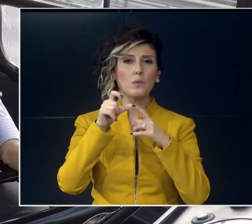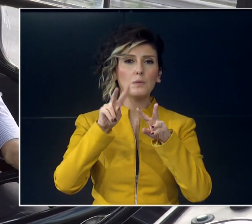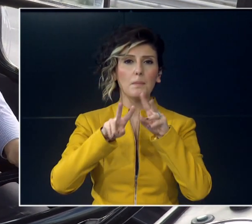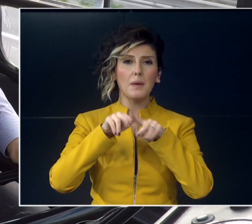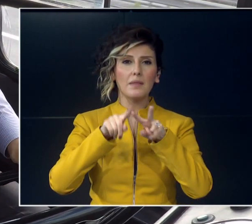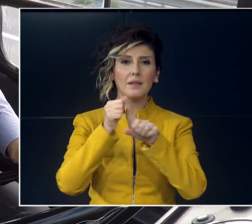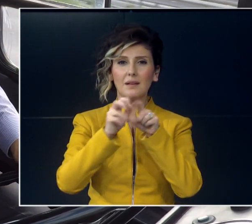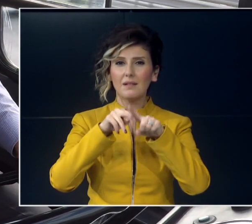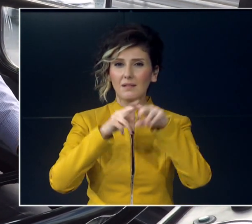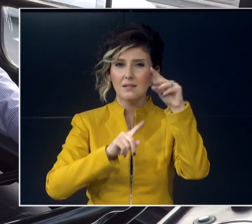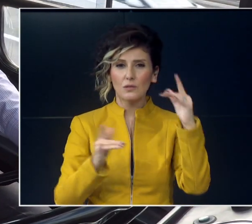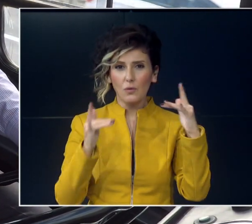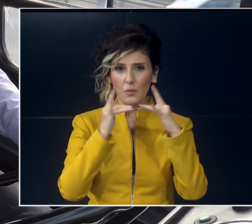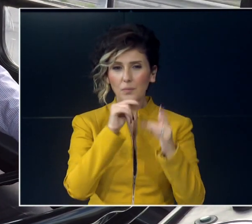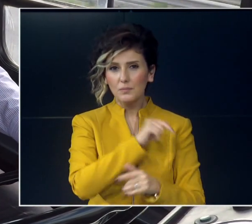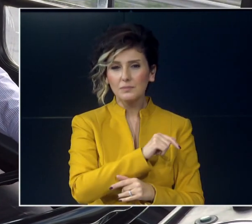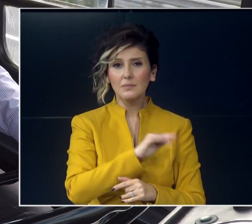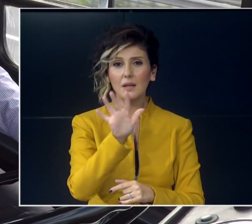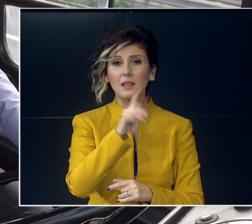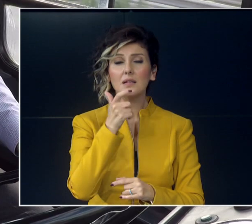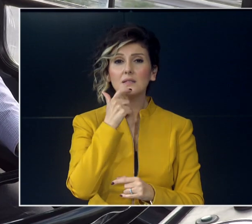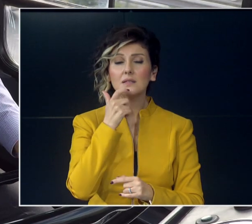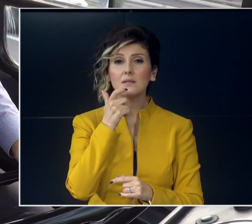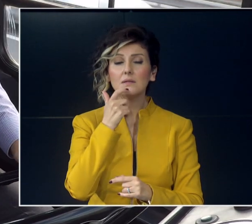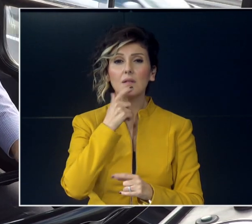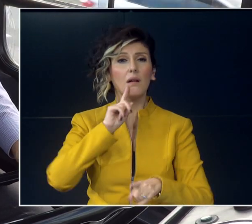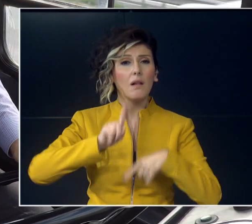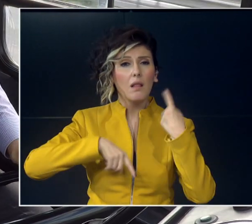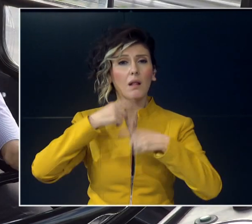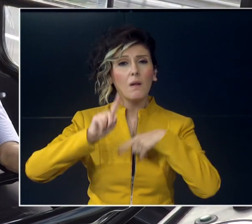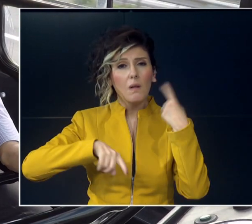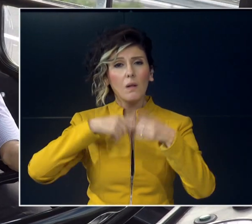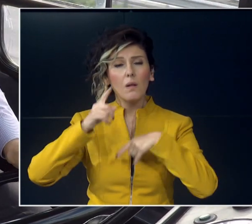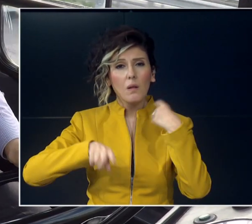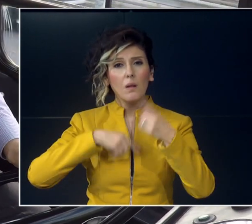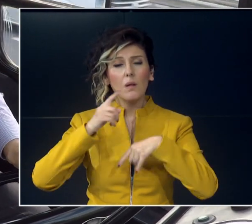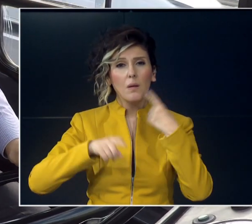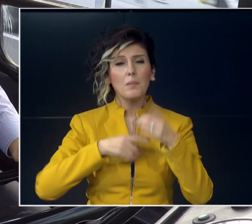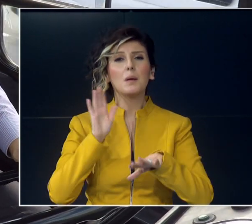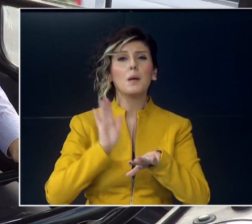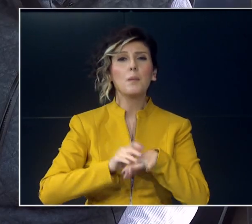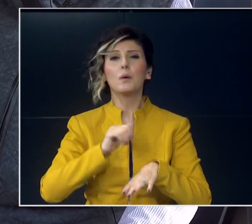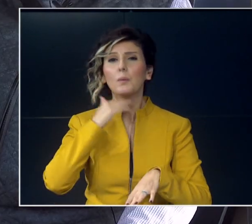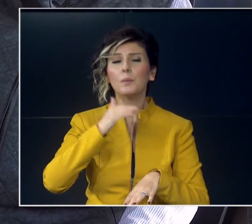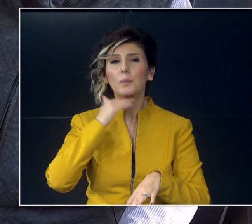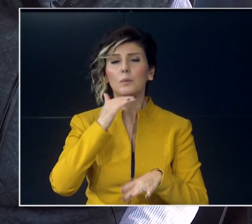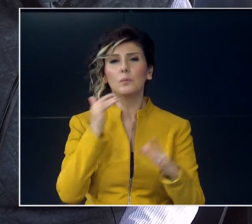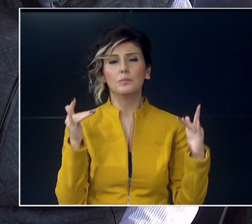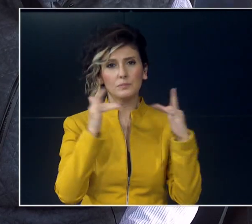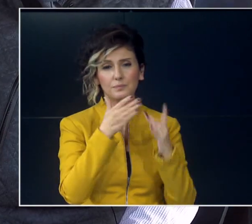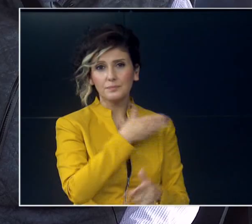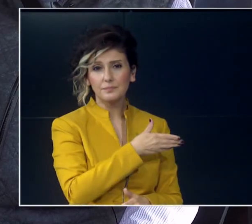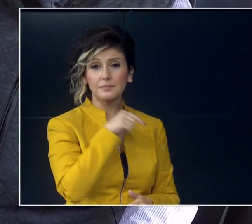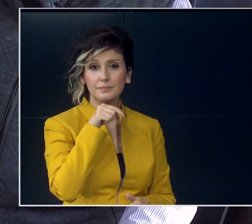Köprüsü 50 sene Türkiye'nin gündeminden düşmeyen, bir türlü yapılamayan bir köprüydü. Şimdi